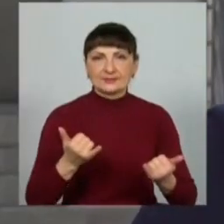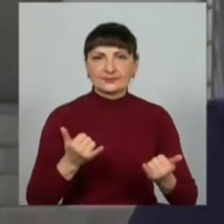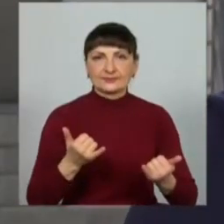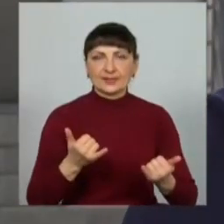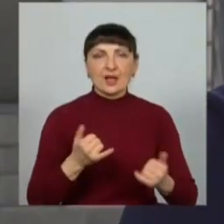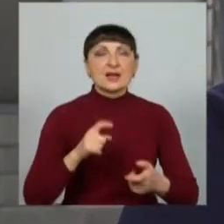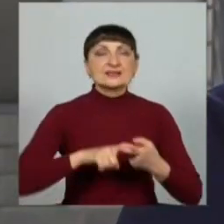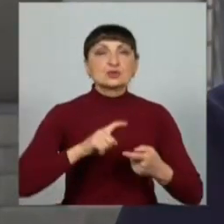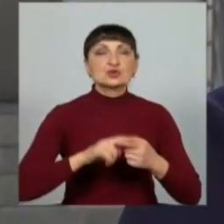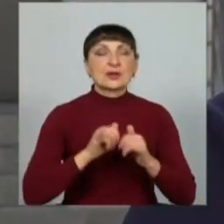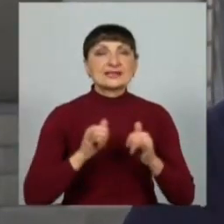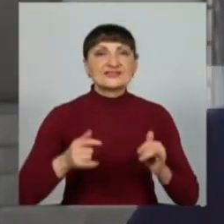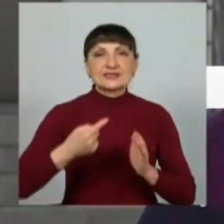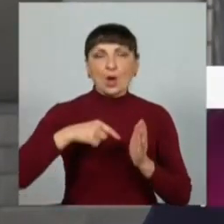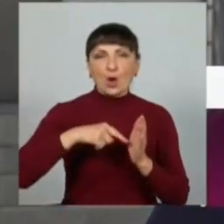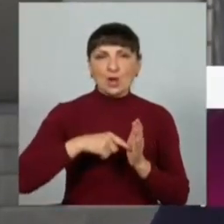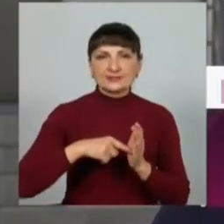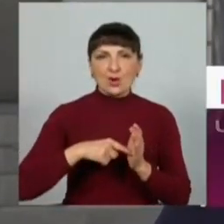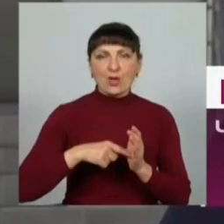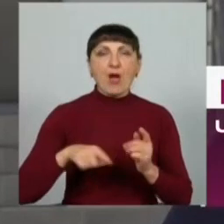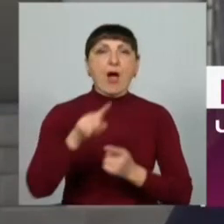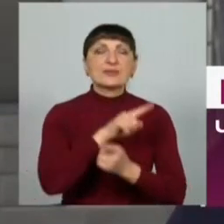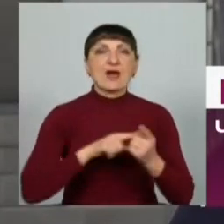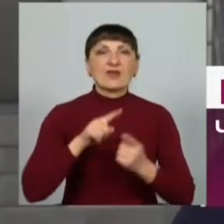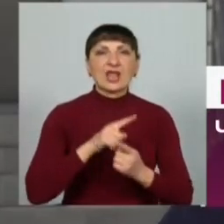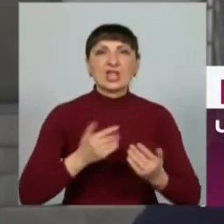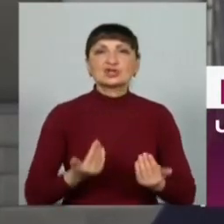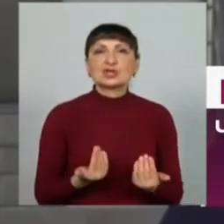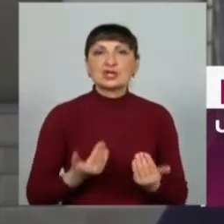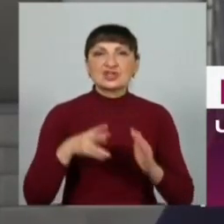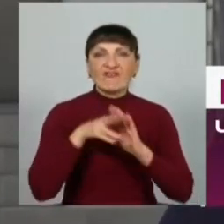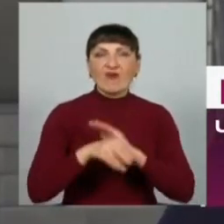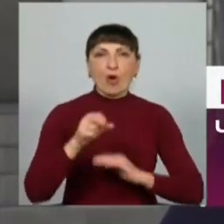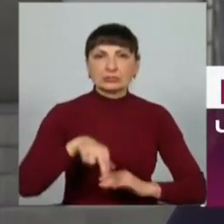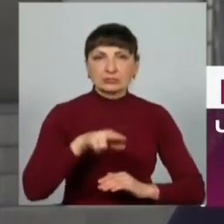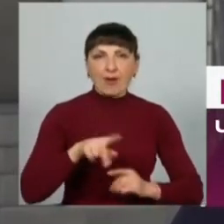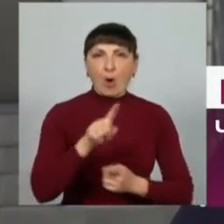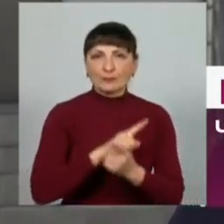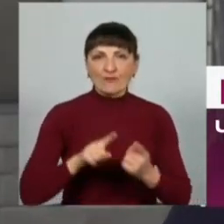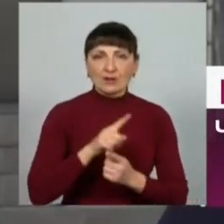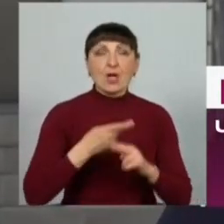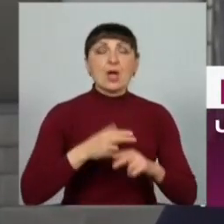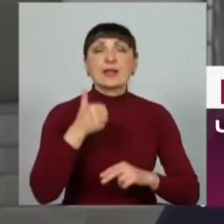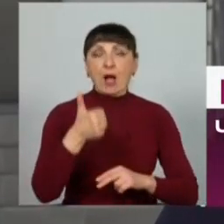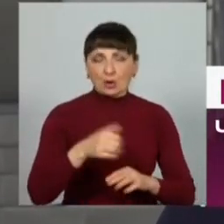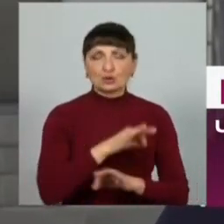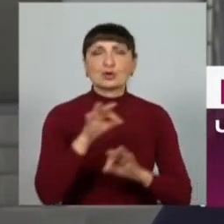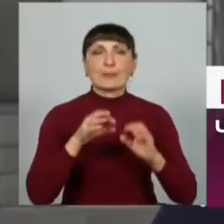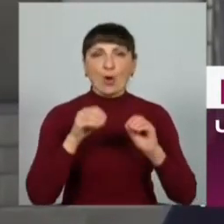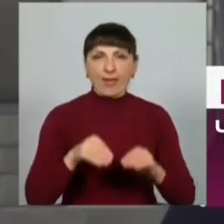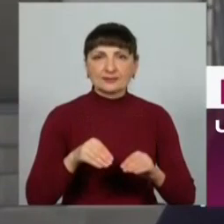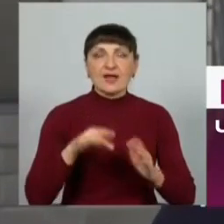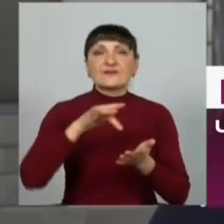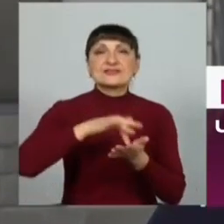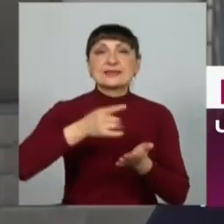зрения развития девелопмента городского, развития обновления жилищного фонда, развития инфраструктуры городского, обновления ее – это хороший проект. Он находится прямо